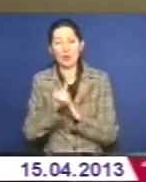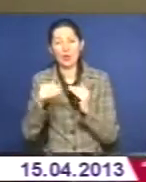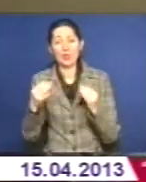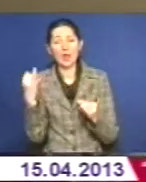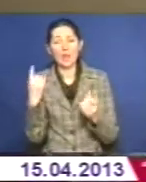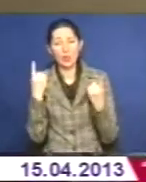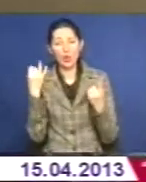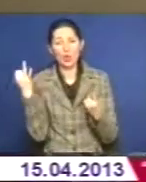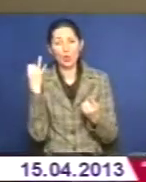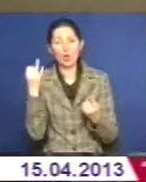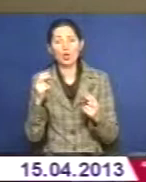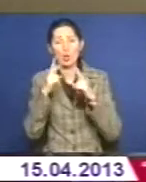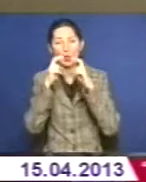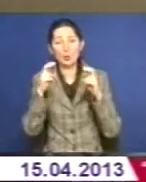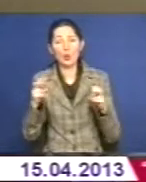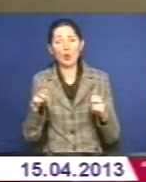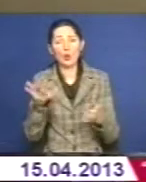Власне, 15 квітня